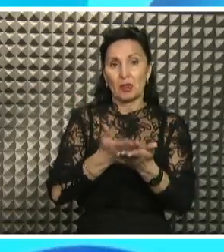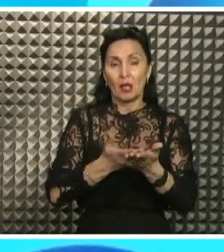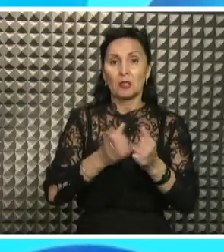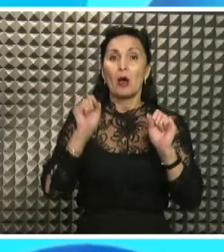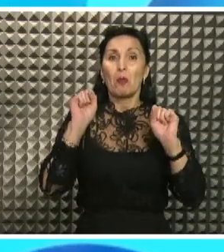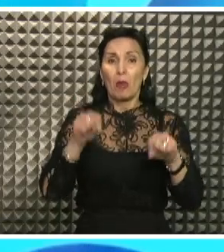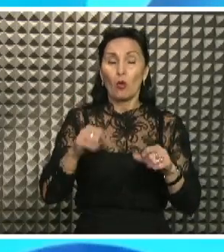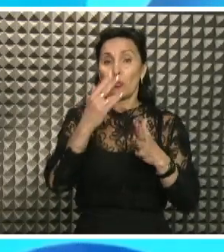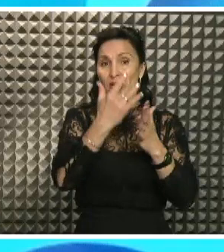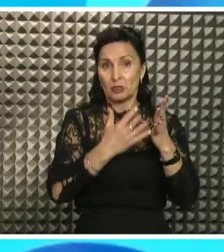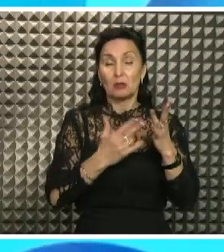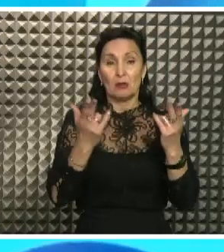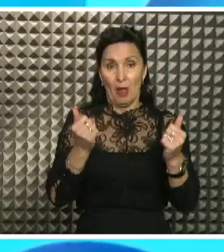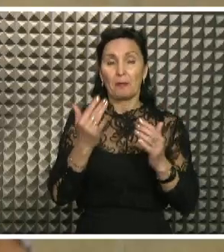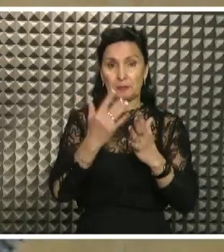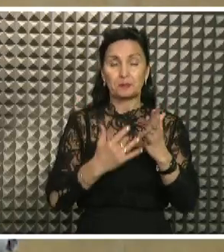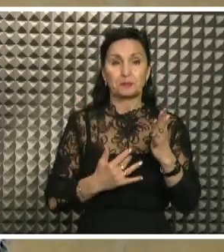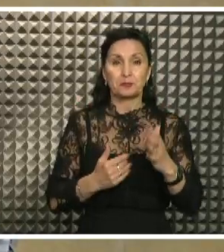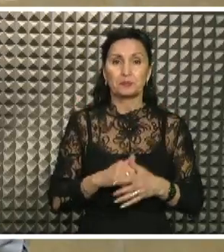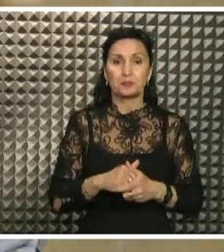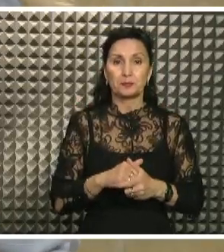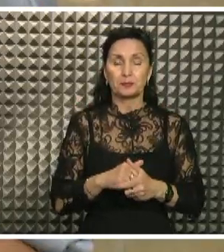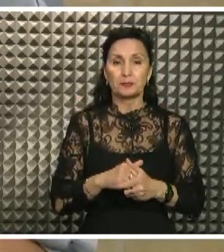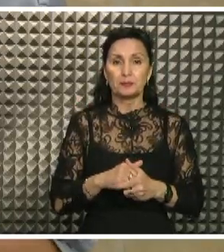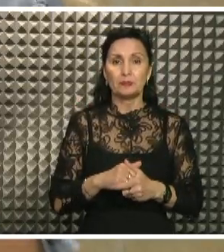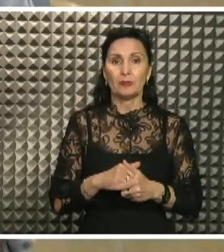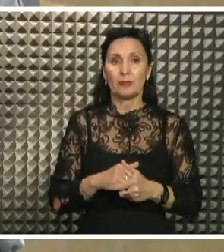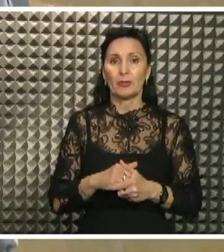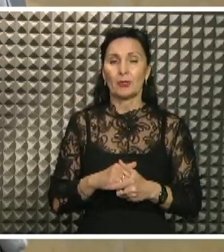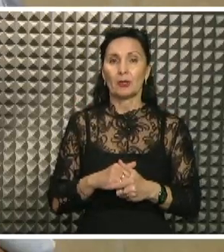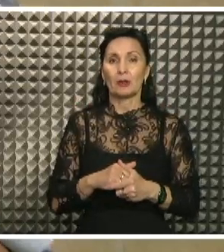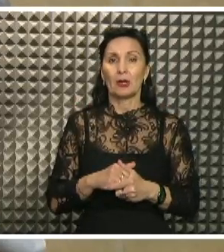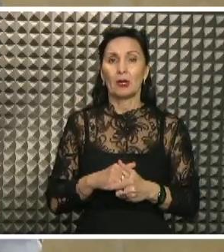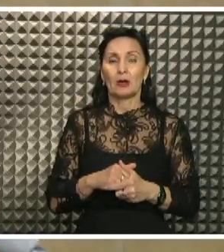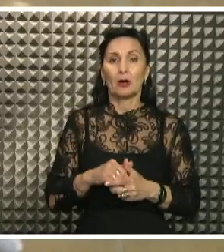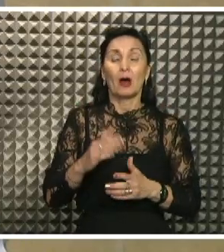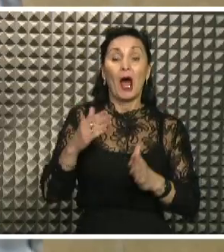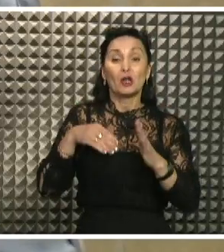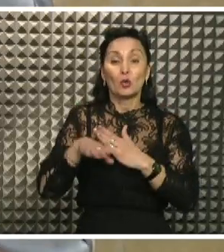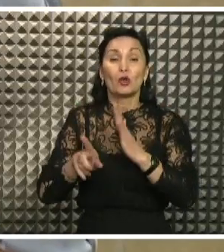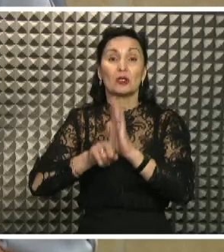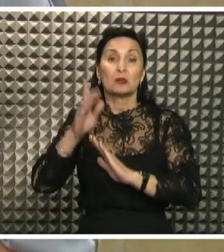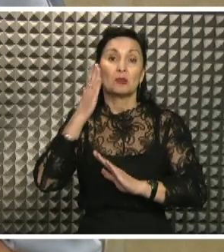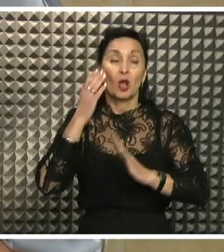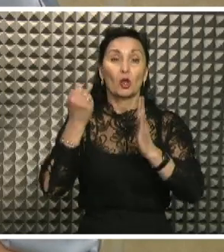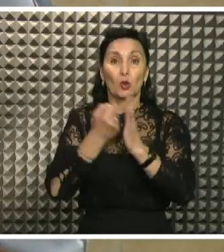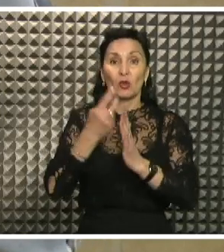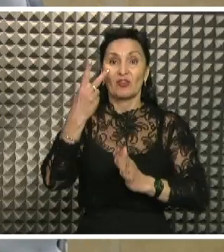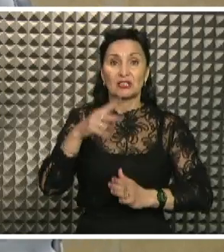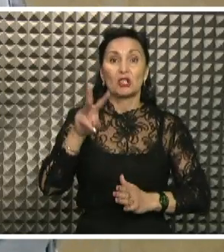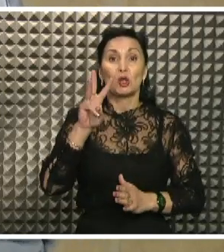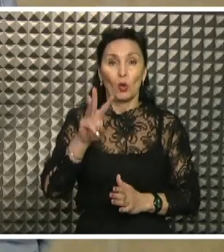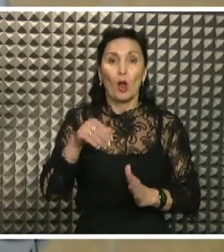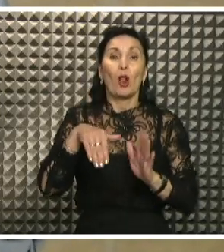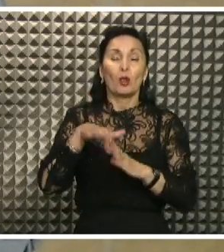Могу перечислить? Да, есть. Конечно. Необходимость такая, Отход ко сну. до 23.00, лучше